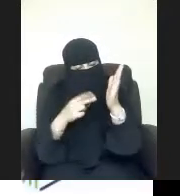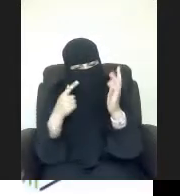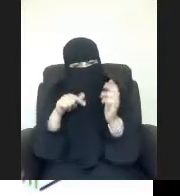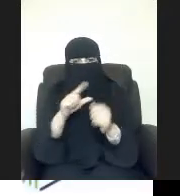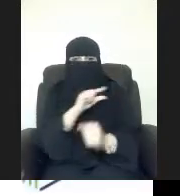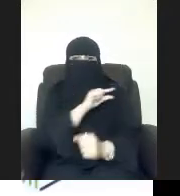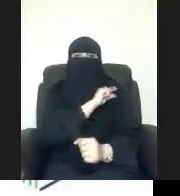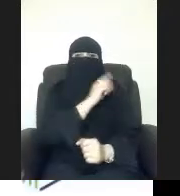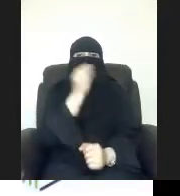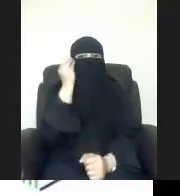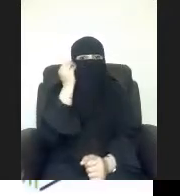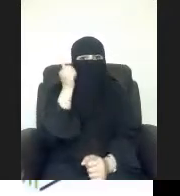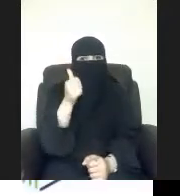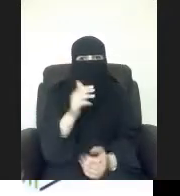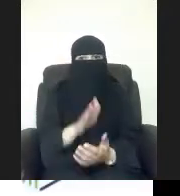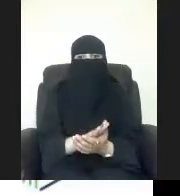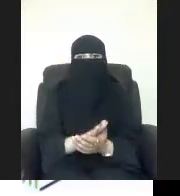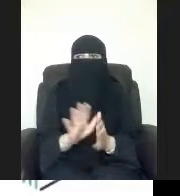لماذا نحتاج